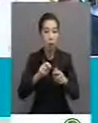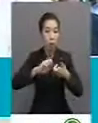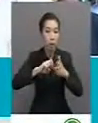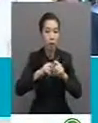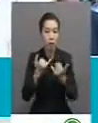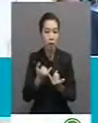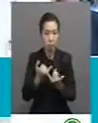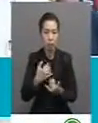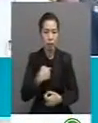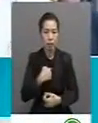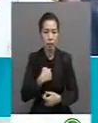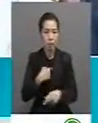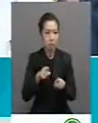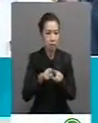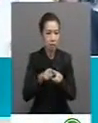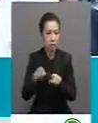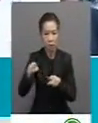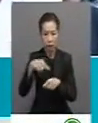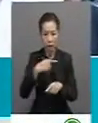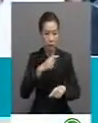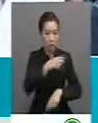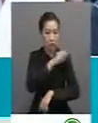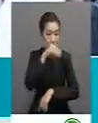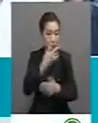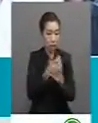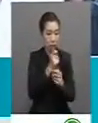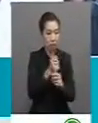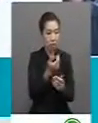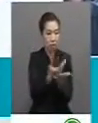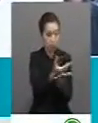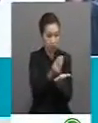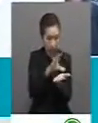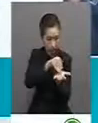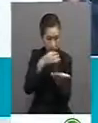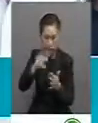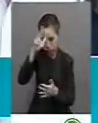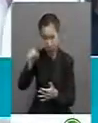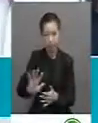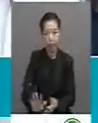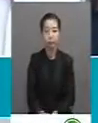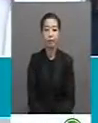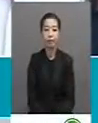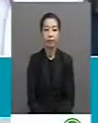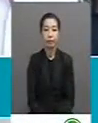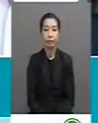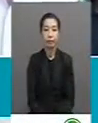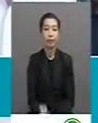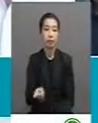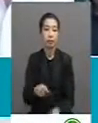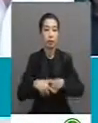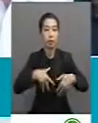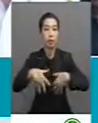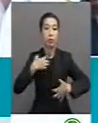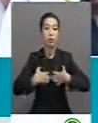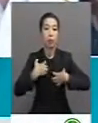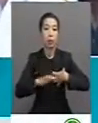คือผมพยายามจะไม่ให้มีการเก็บเงินซ้ำซ้อนชาวบ้านเดือดร้อนผู้ค้าเขาเดือดร้อน นี่แหละค่ะก็เป็นความเดือดร้อน